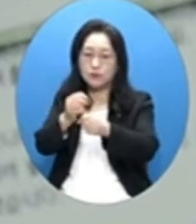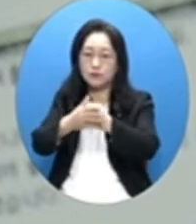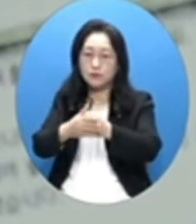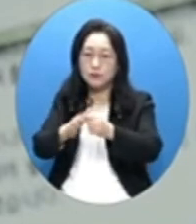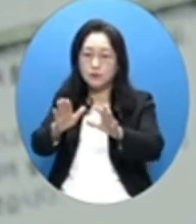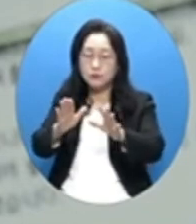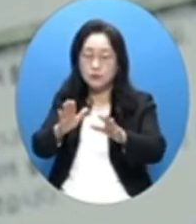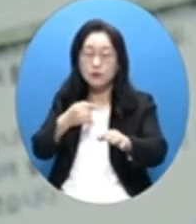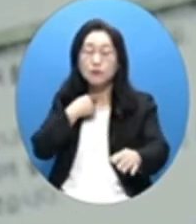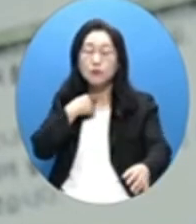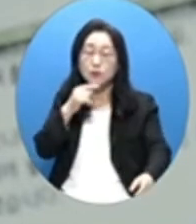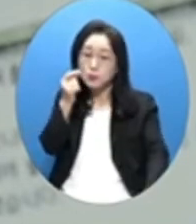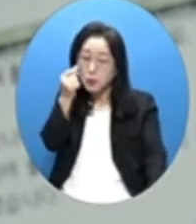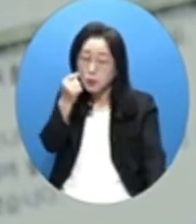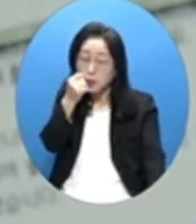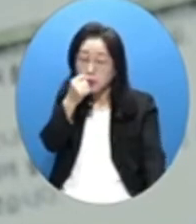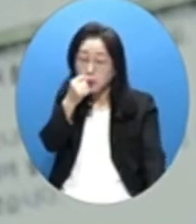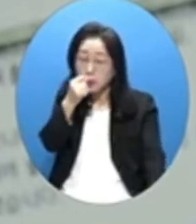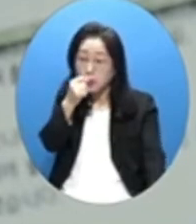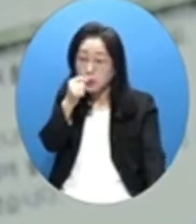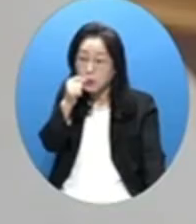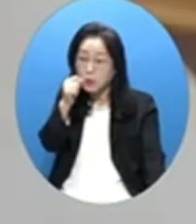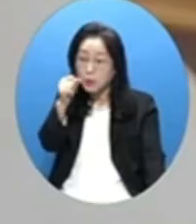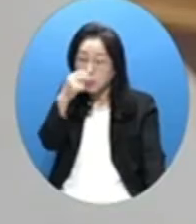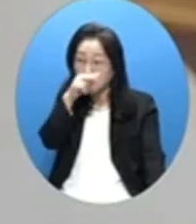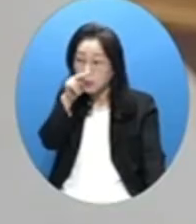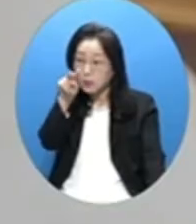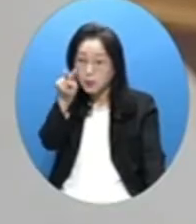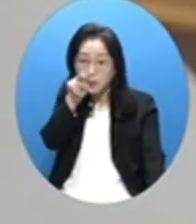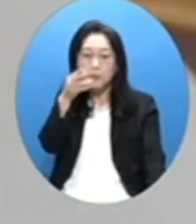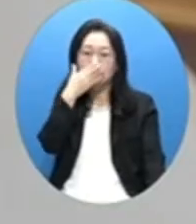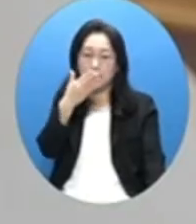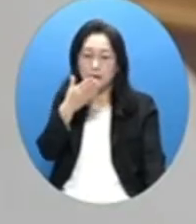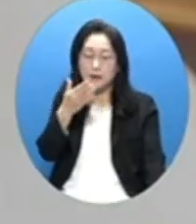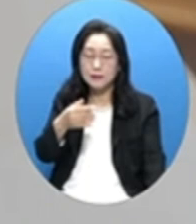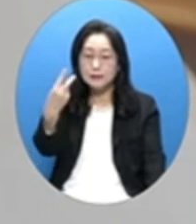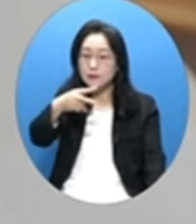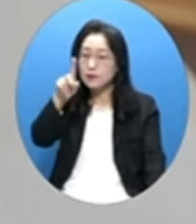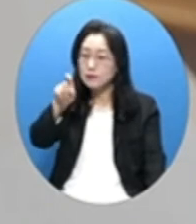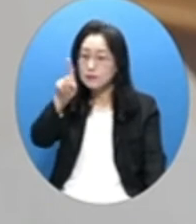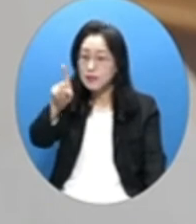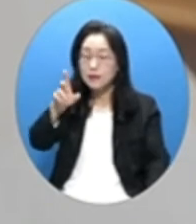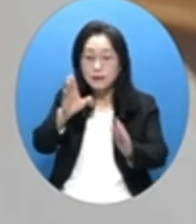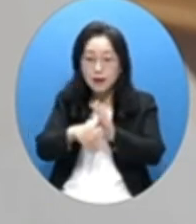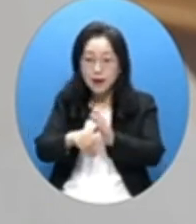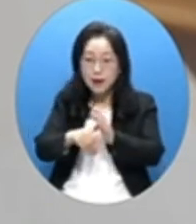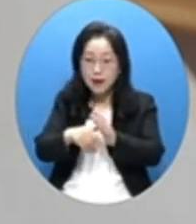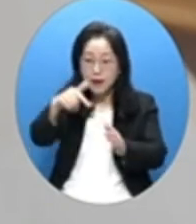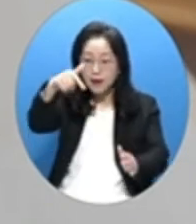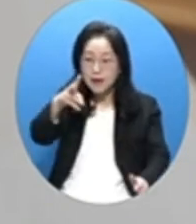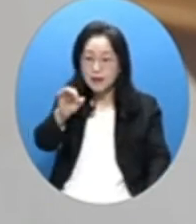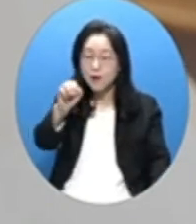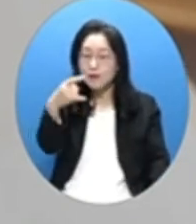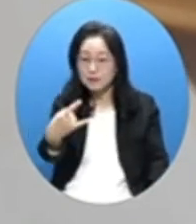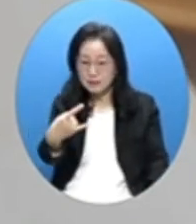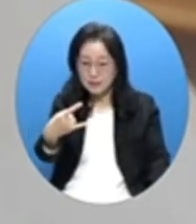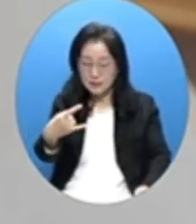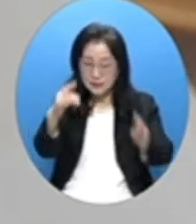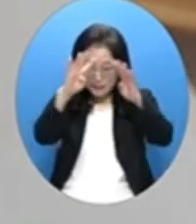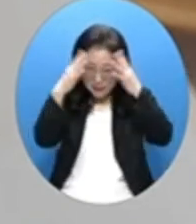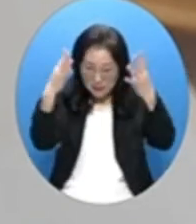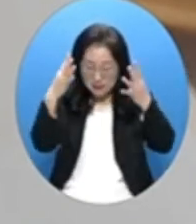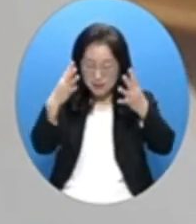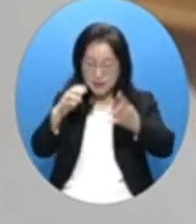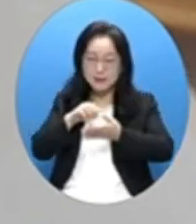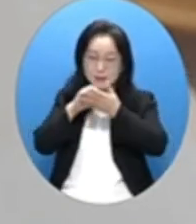목을 조금씩 움직이면서 눈동자로 움직이는 정도가 됐는데 2011년에 경희 사이버대에 입학해서 그가 성적